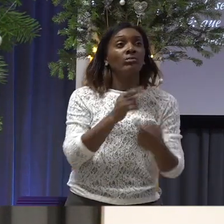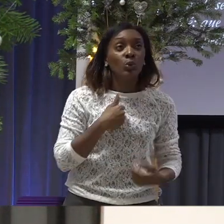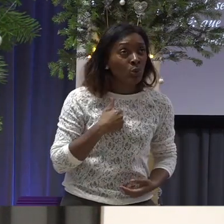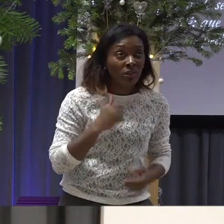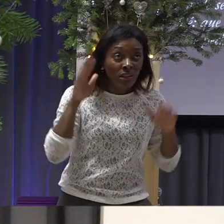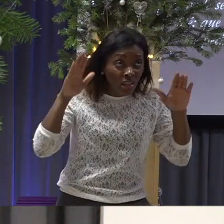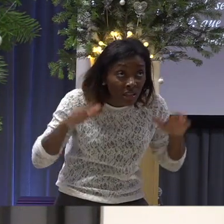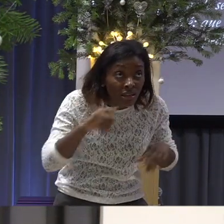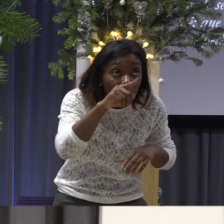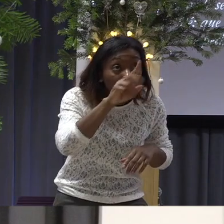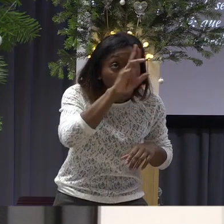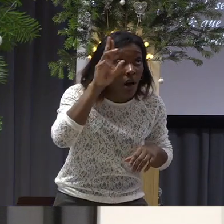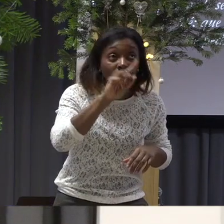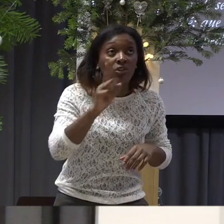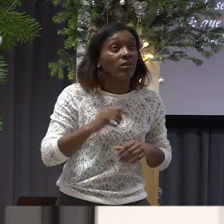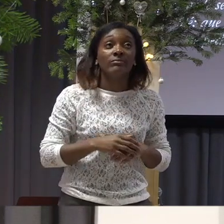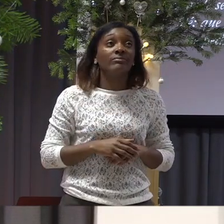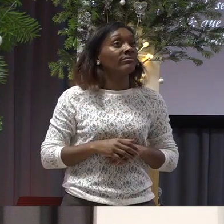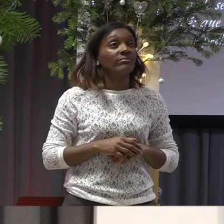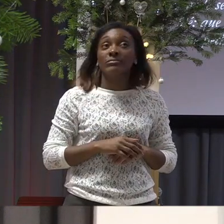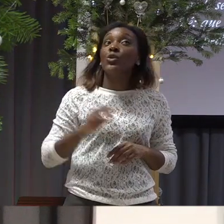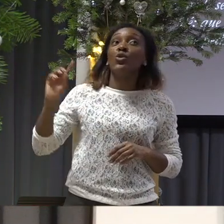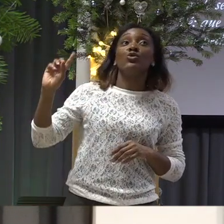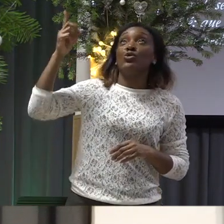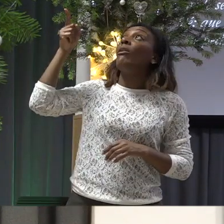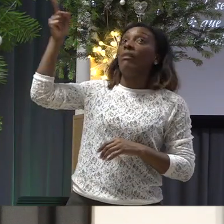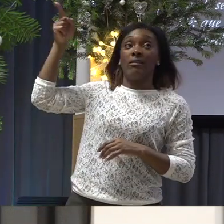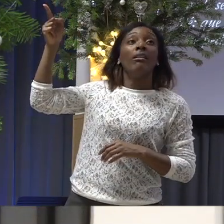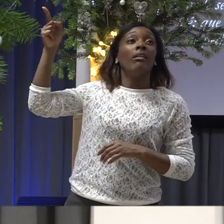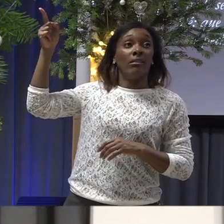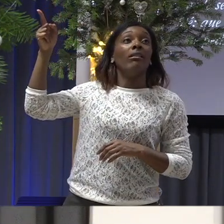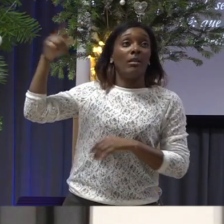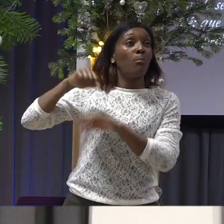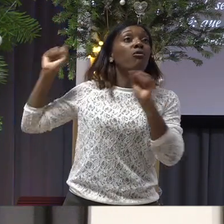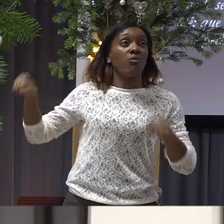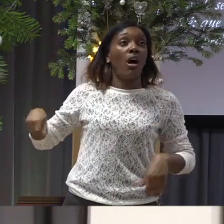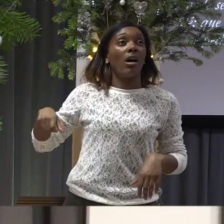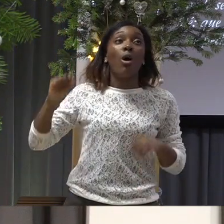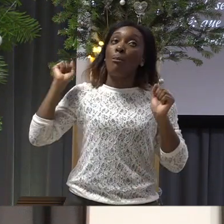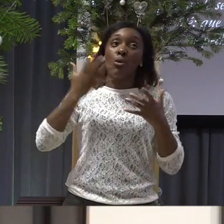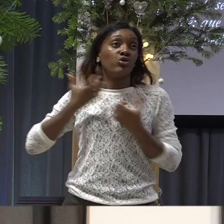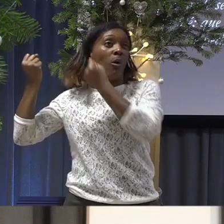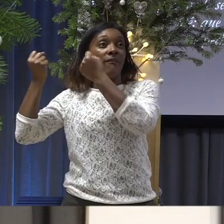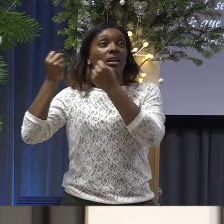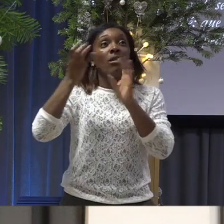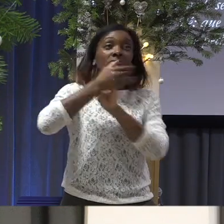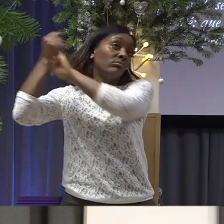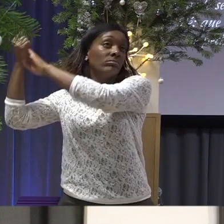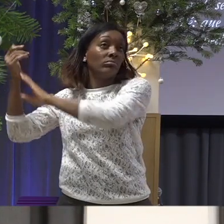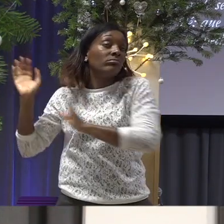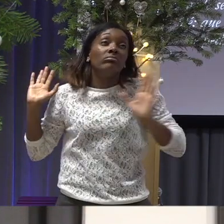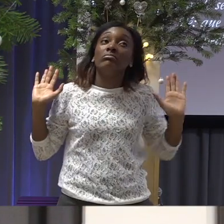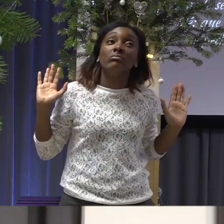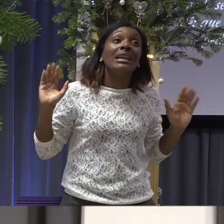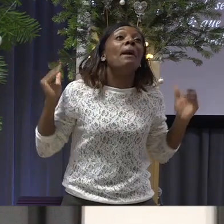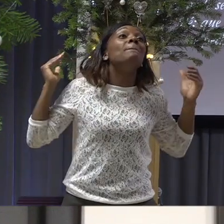servons a le pouvoir de nous délivrer de ta main, ô roi. Sache-le. Et même s'il ne le